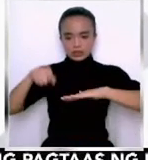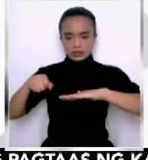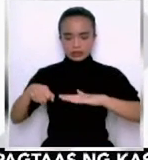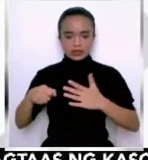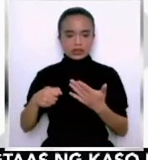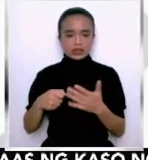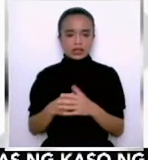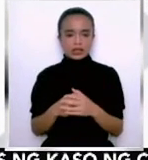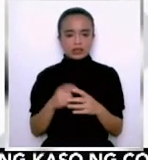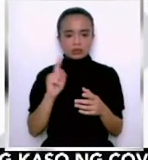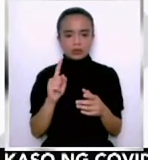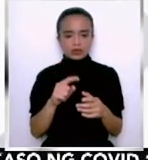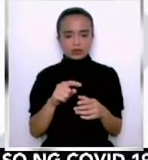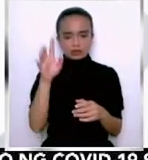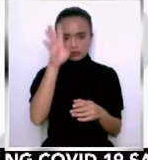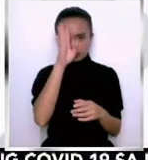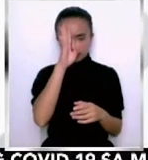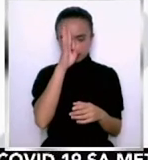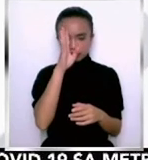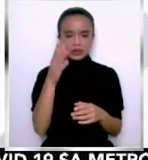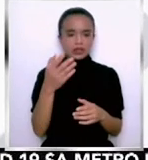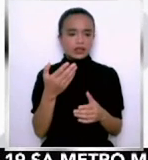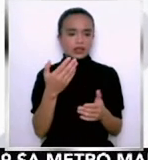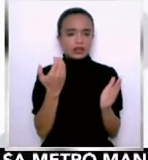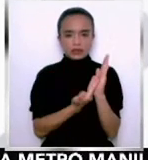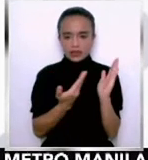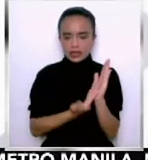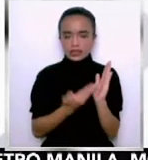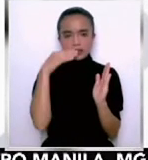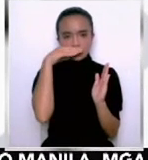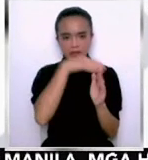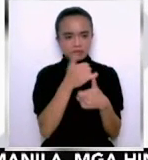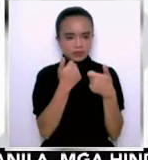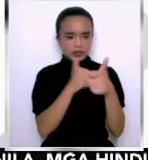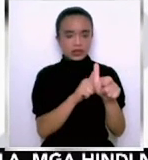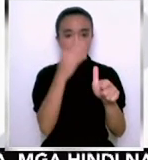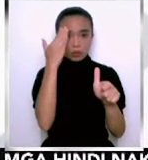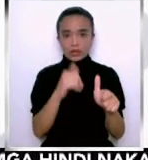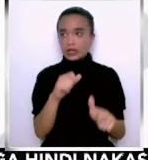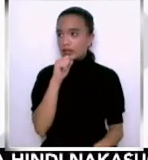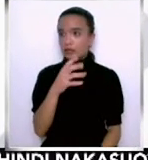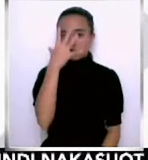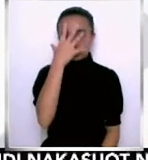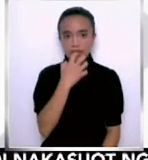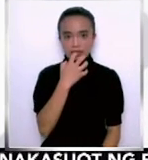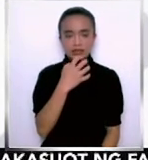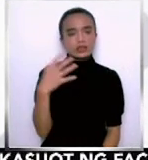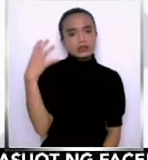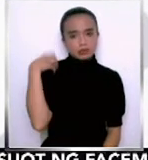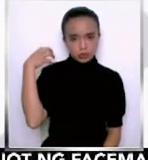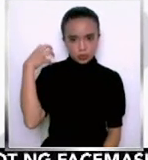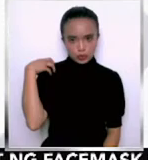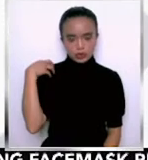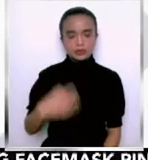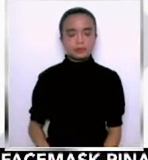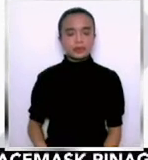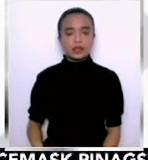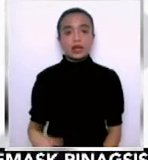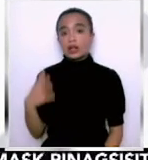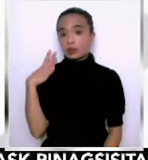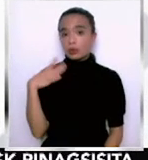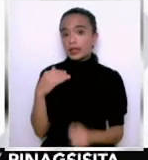gawa-gawang ebidensya ng Administrasyong Duterte para hindi magalit ang kanyang boss. Nihingan pa namin ng reaksyon dito si